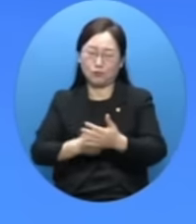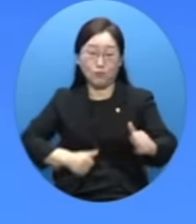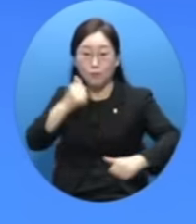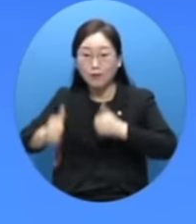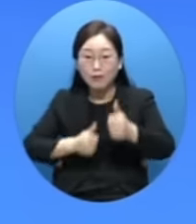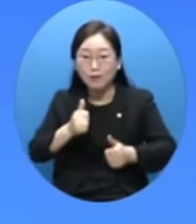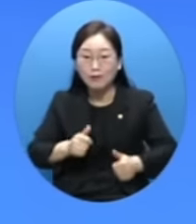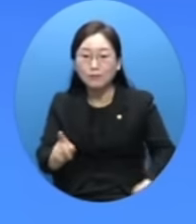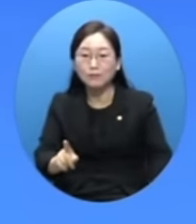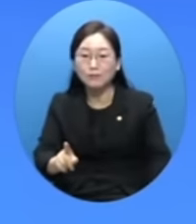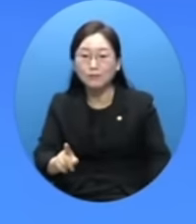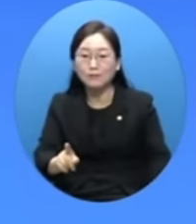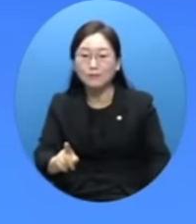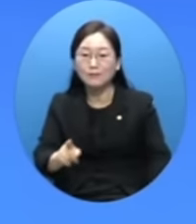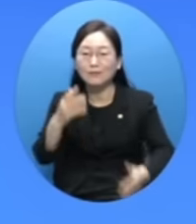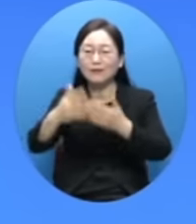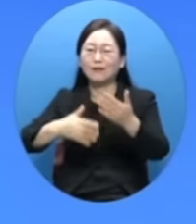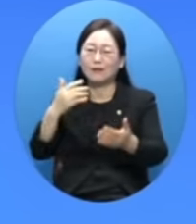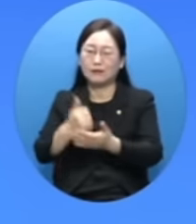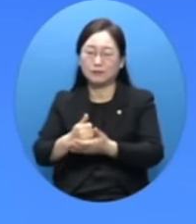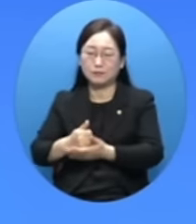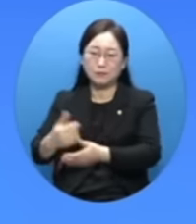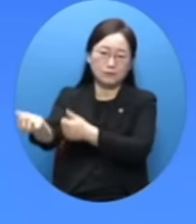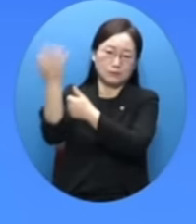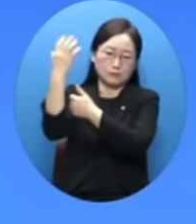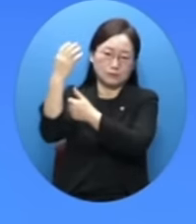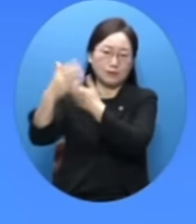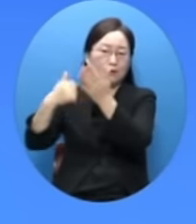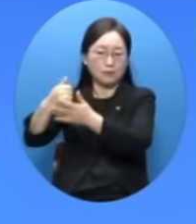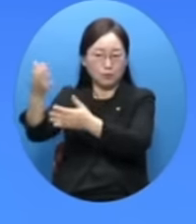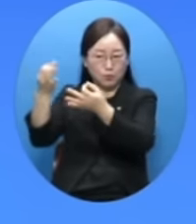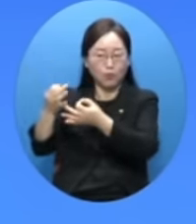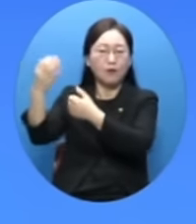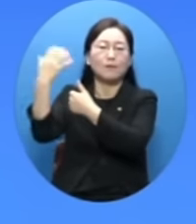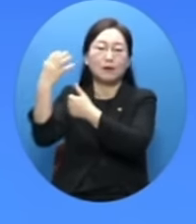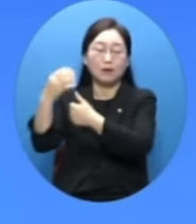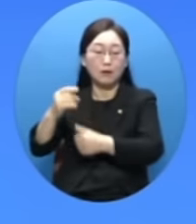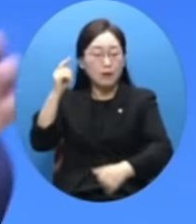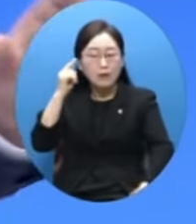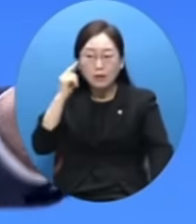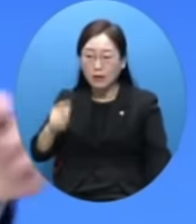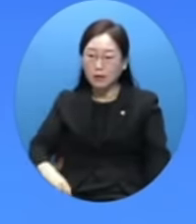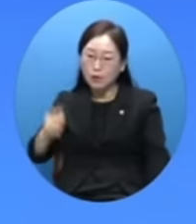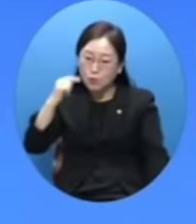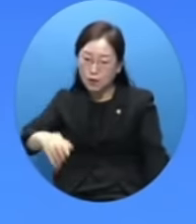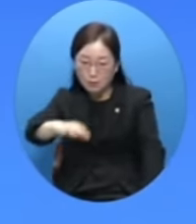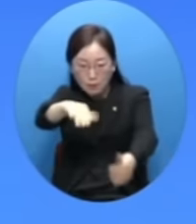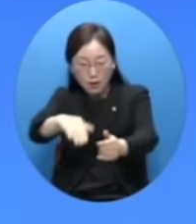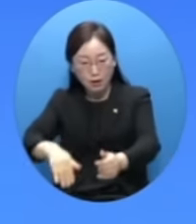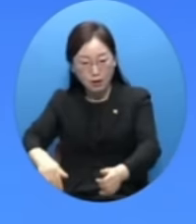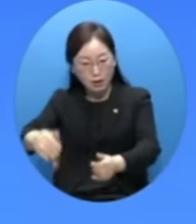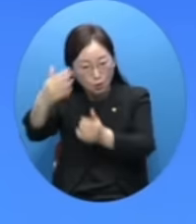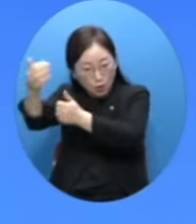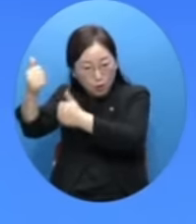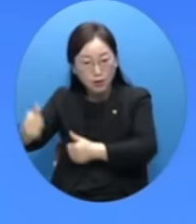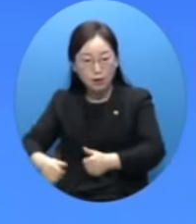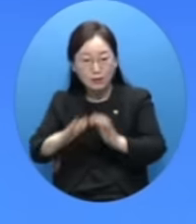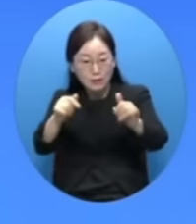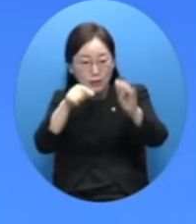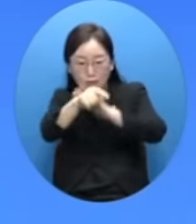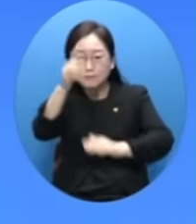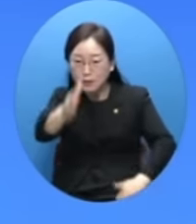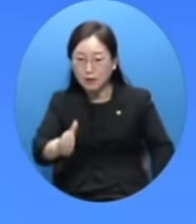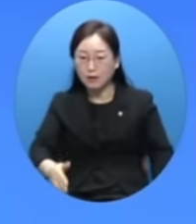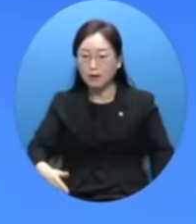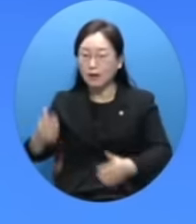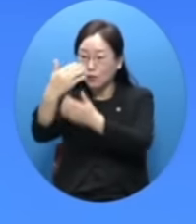낸다면 하나님이 우리를 책망하실 것입니다. 왜 나에게 오지 않고 사람을 찾아가느냐? 나에게 오라. 나에게